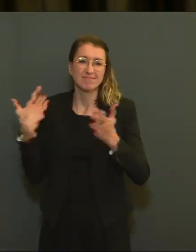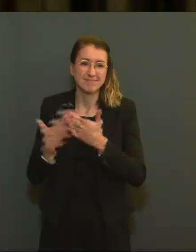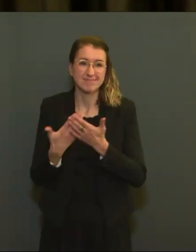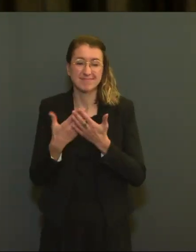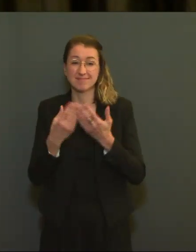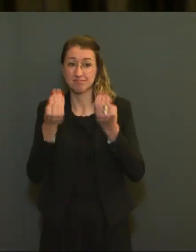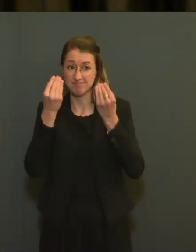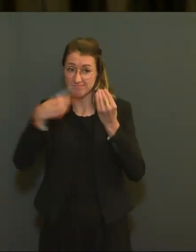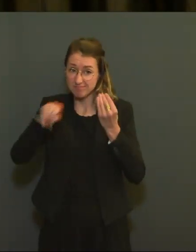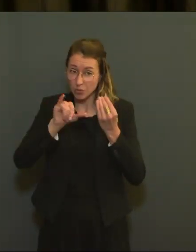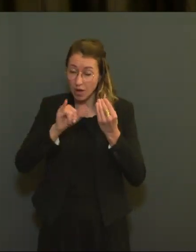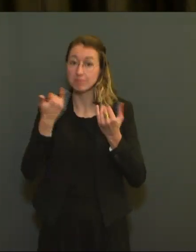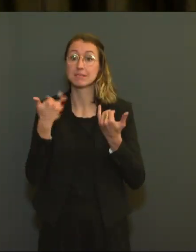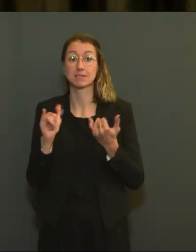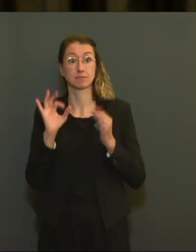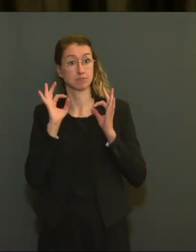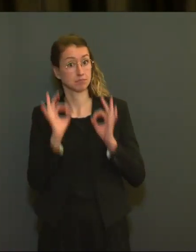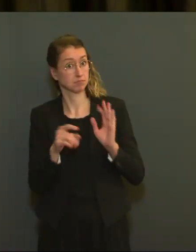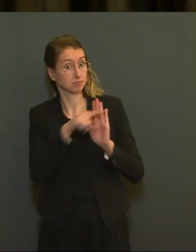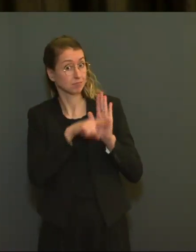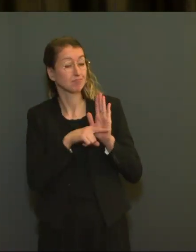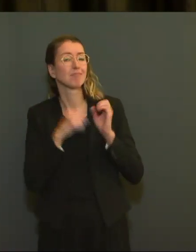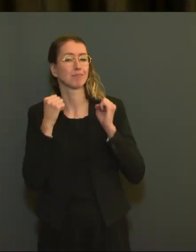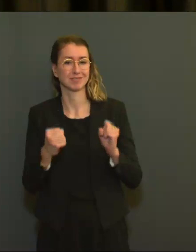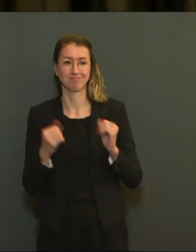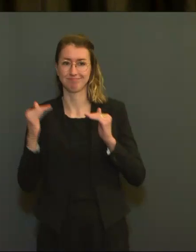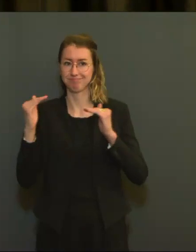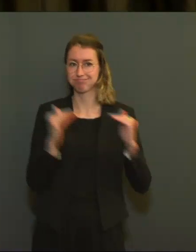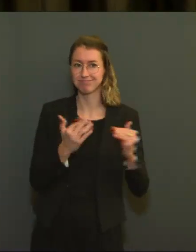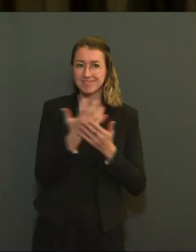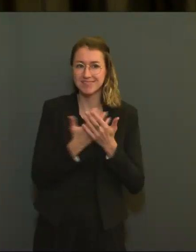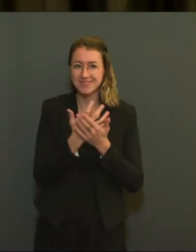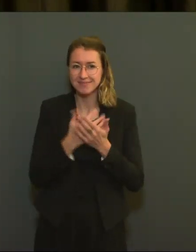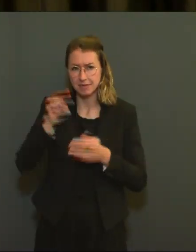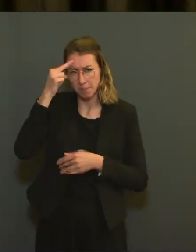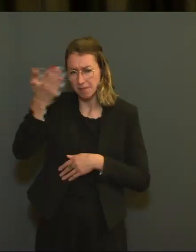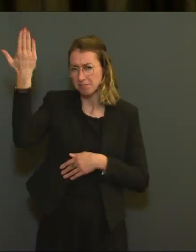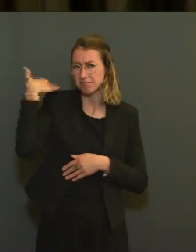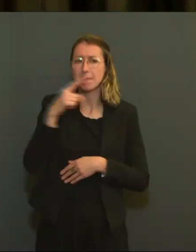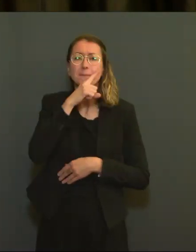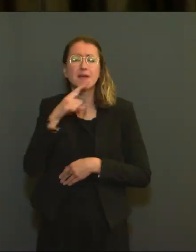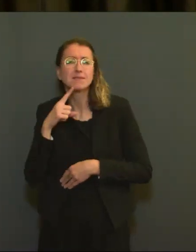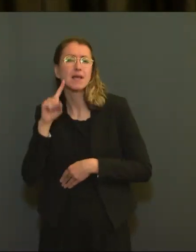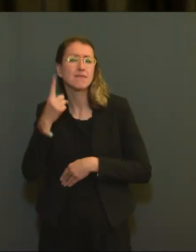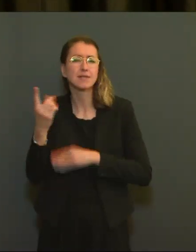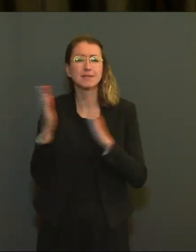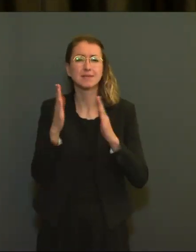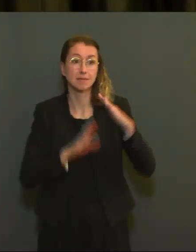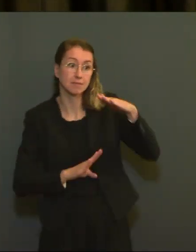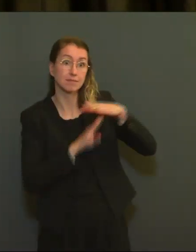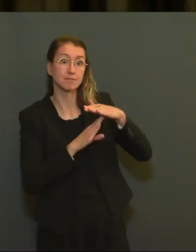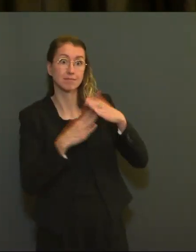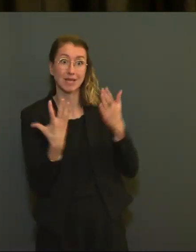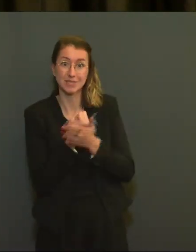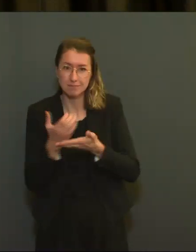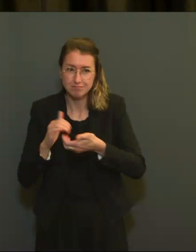courbe. Lors du premier pic, en mars-avril, nous avons aplati la courbe ensemble et au cours des dernières semaines, nous avons gardé la situation